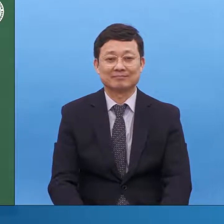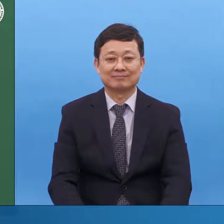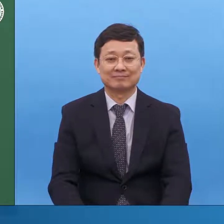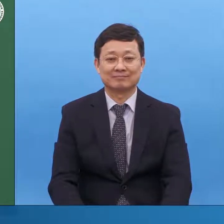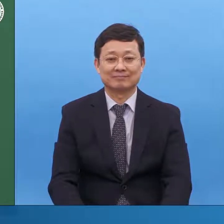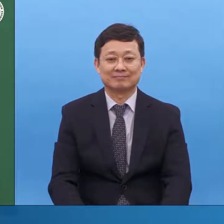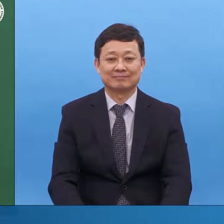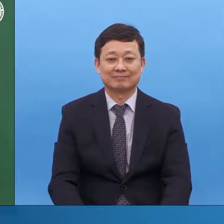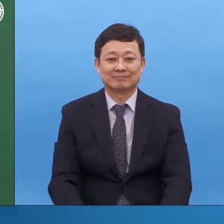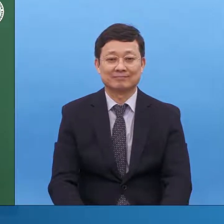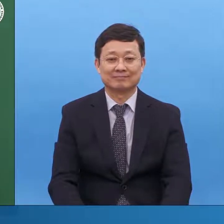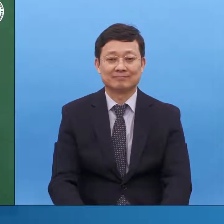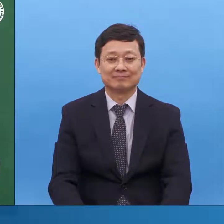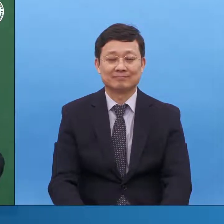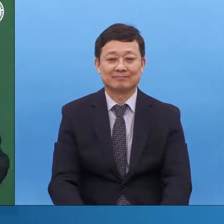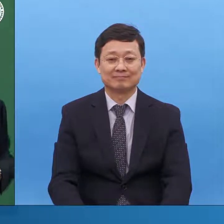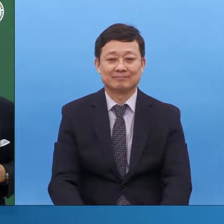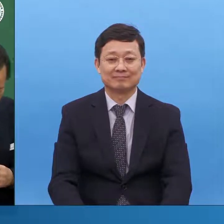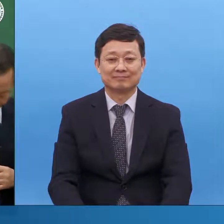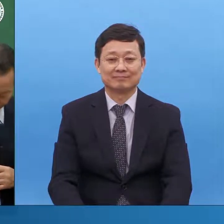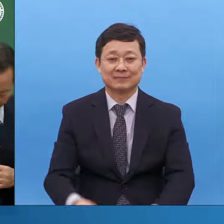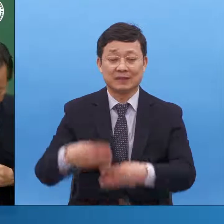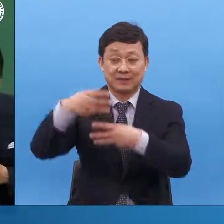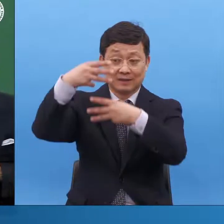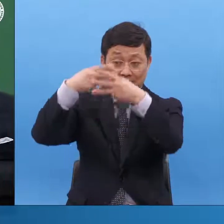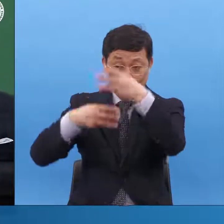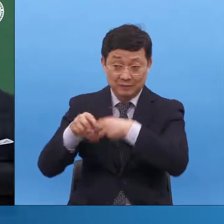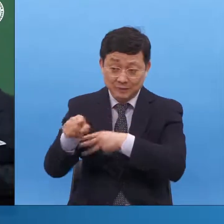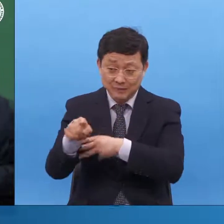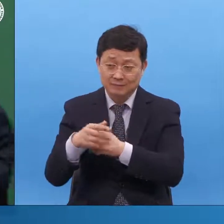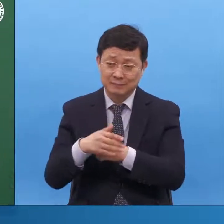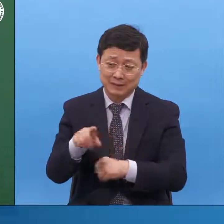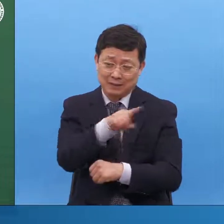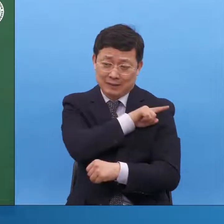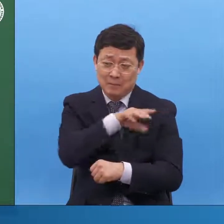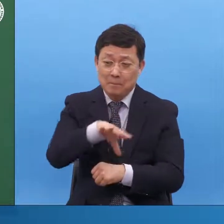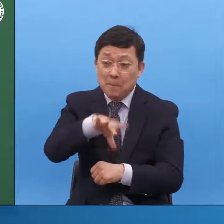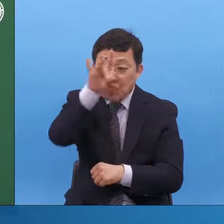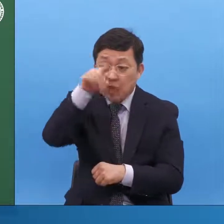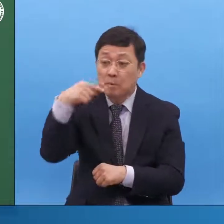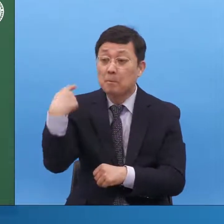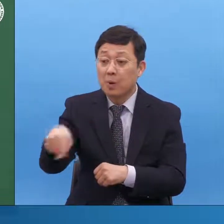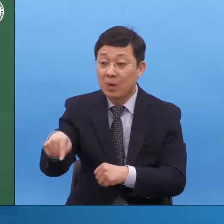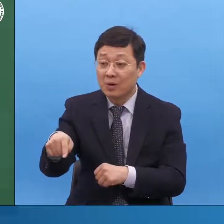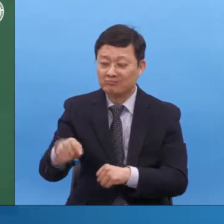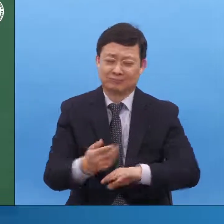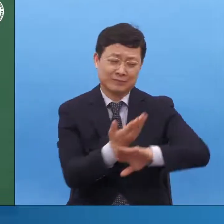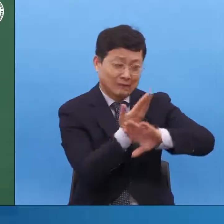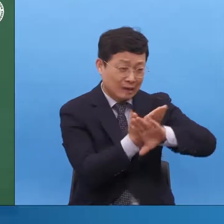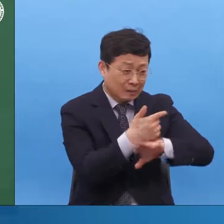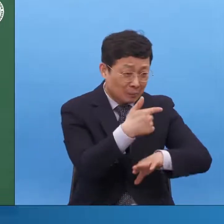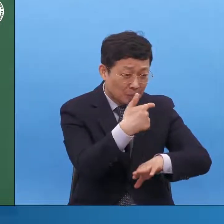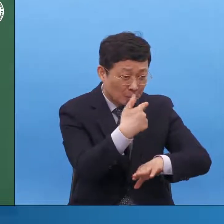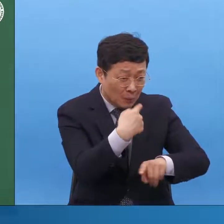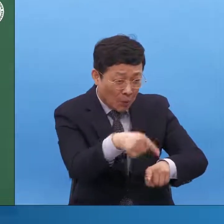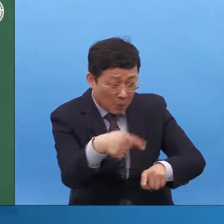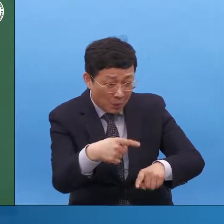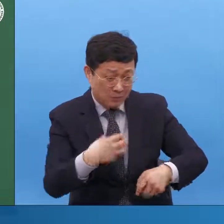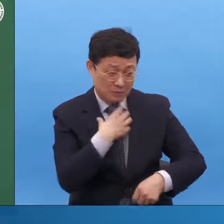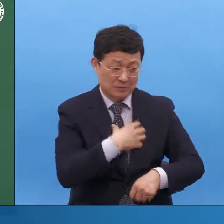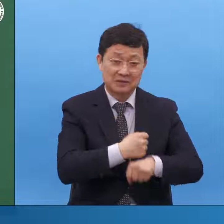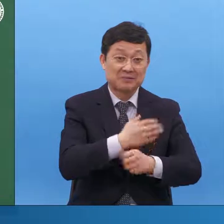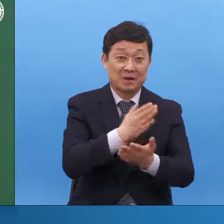우리 렘넌트들은 뭘부터 해야 될까요? And so what must our remnants do? 다른 걱정하지 말고